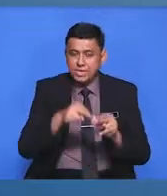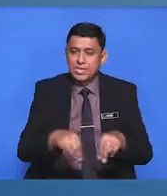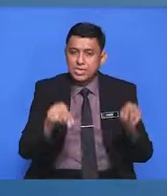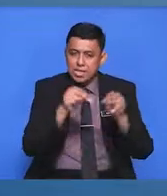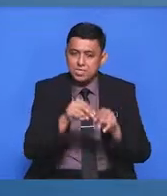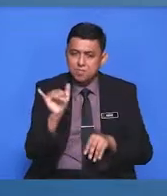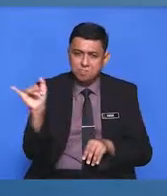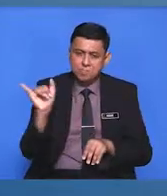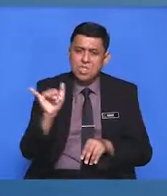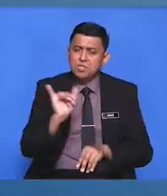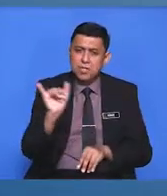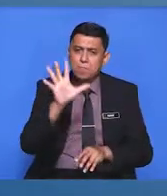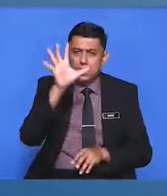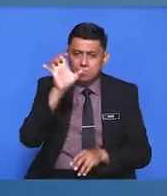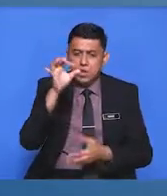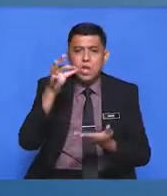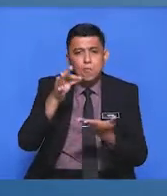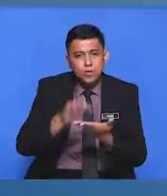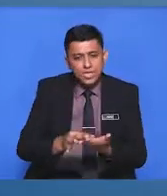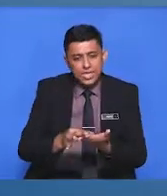lagi 50 sen.